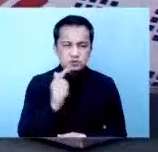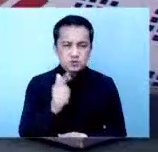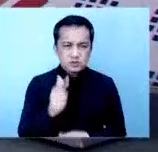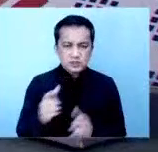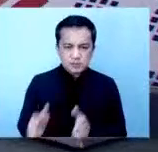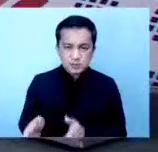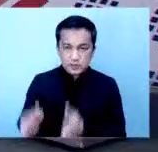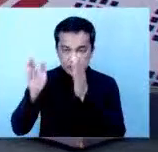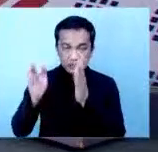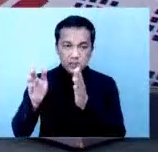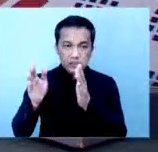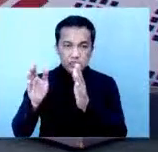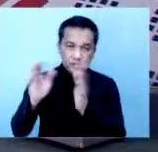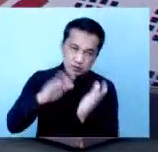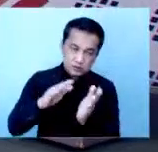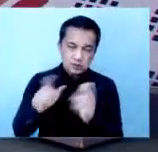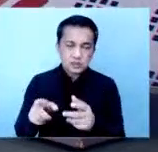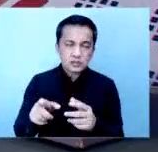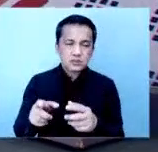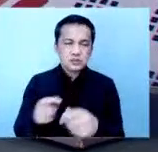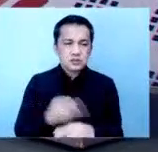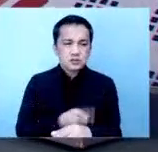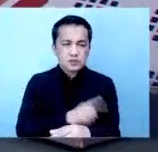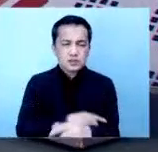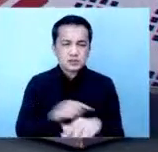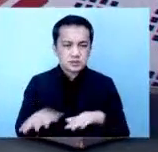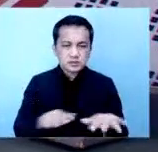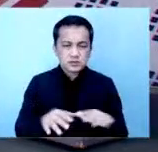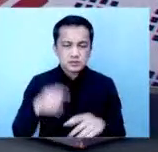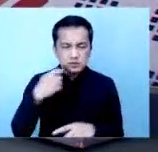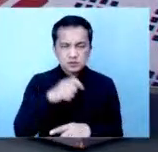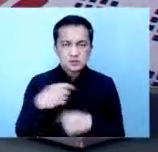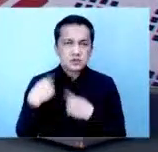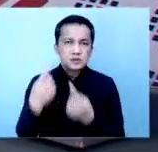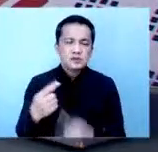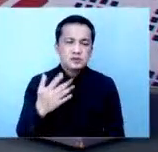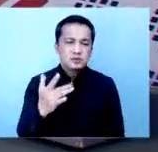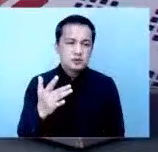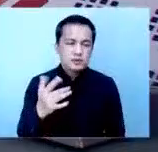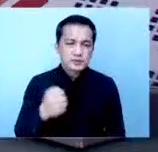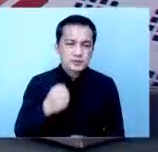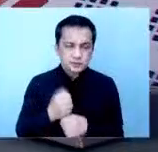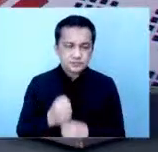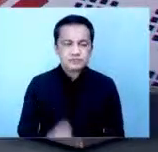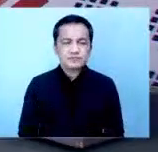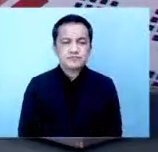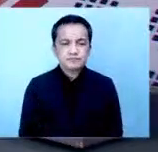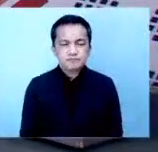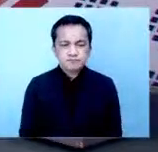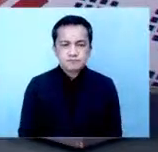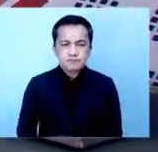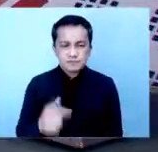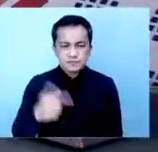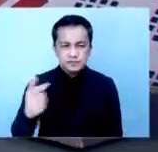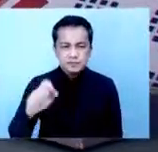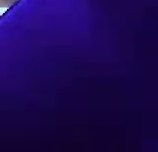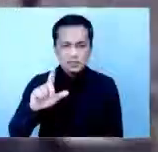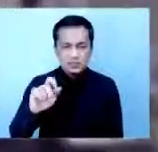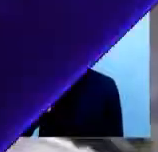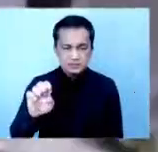sa pinakamalakas na lindol sa Taiwan sa nakalipas na 25 taon. Nasa frontline balitang yan, si Elaine Pulhencio.